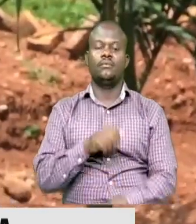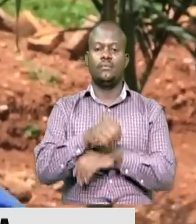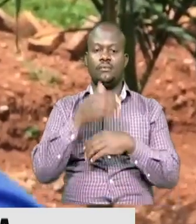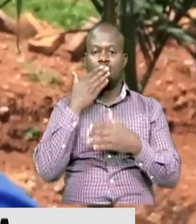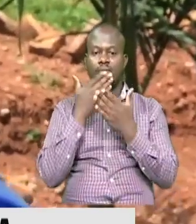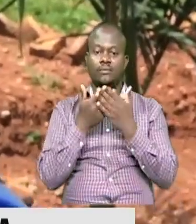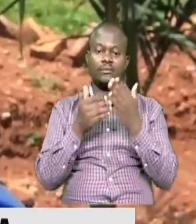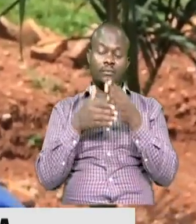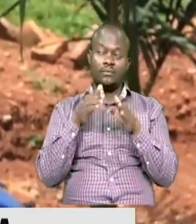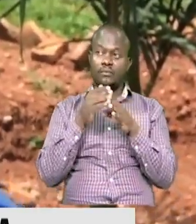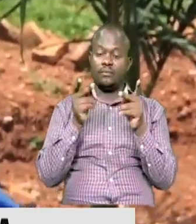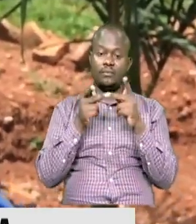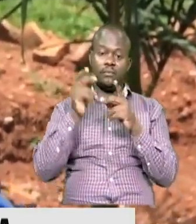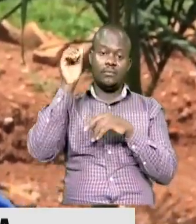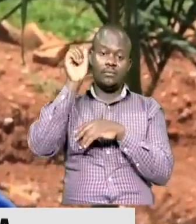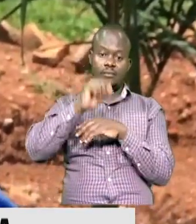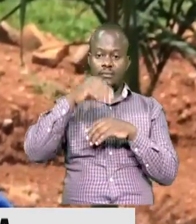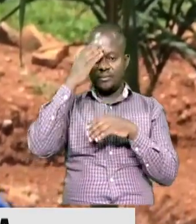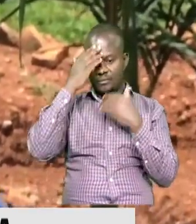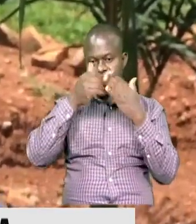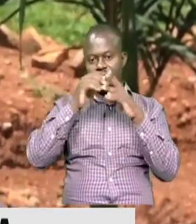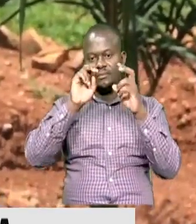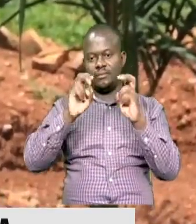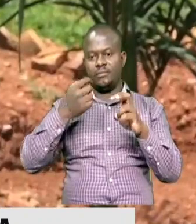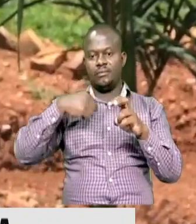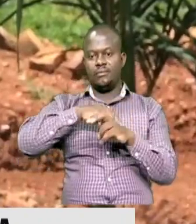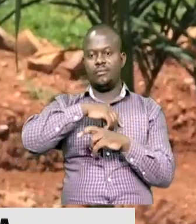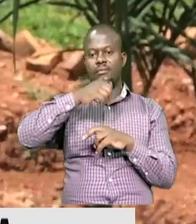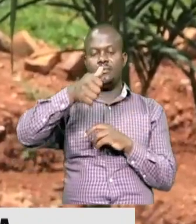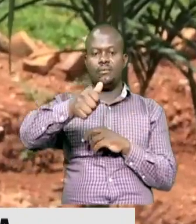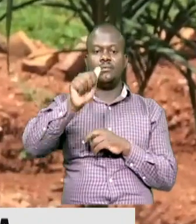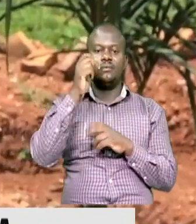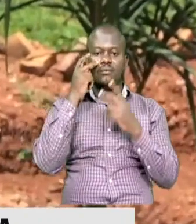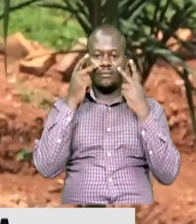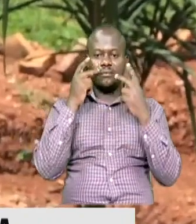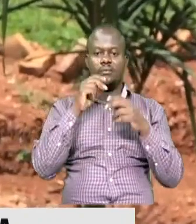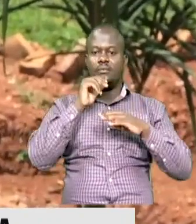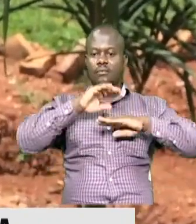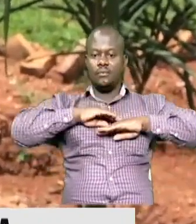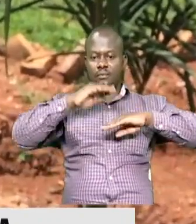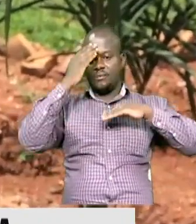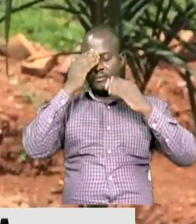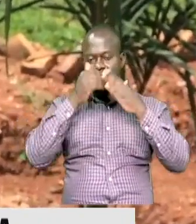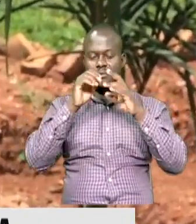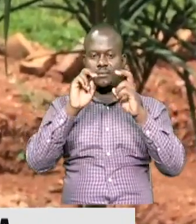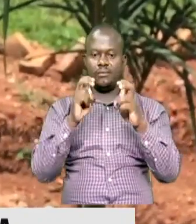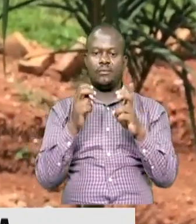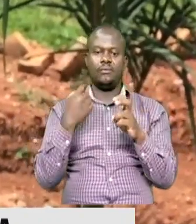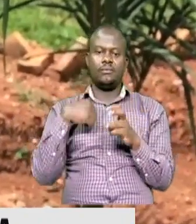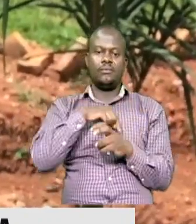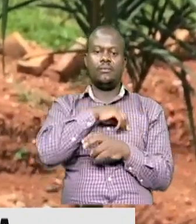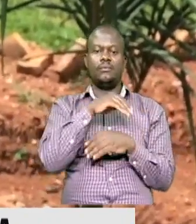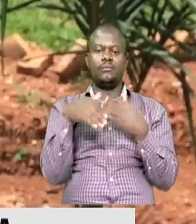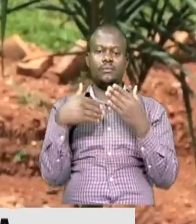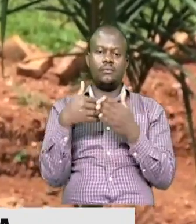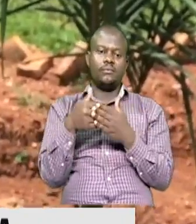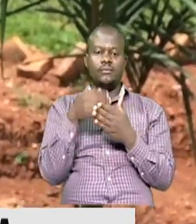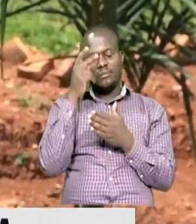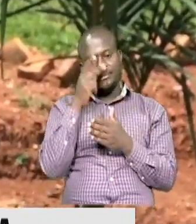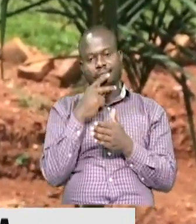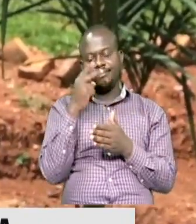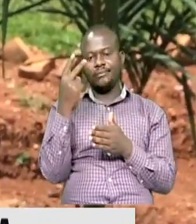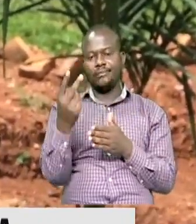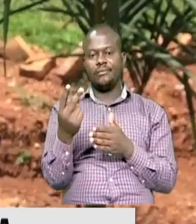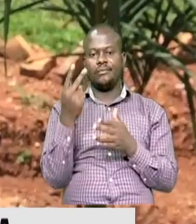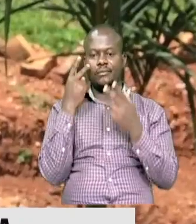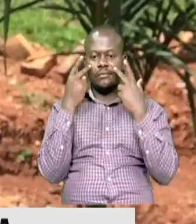hubatswe harushijeho, kubera yuko icyo gihe nabonaga hadahagije, kuko nk'ubwo twaraje duramo turi ababyeyi babiri,